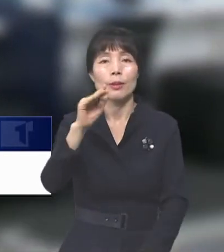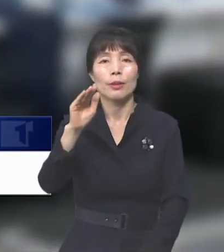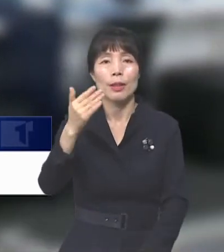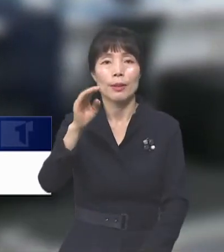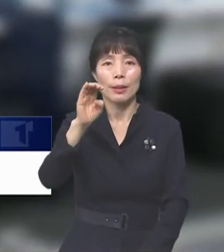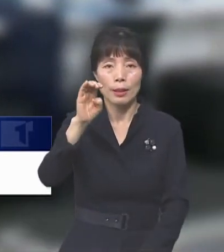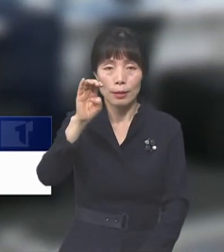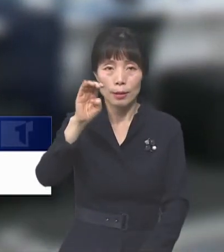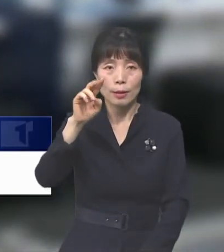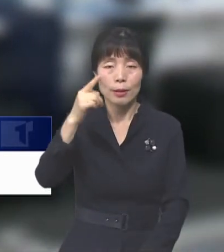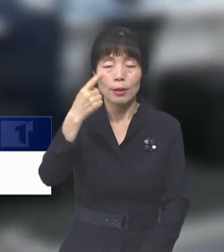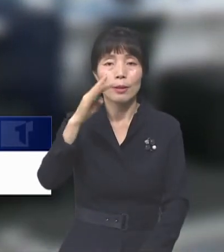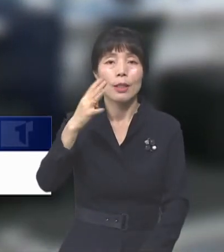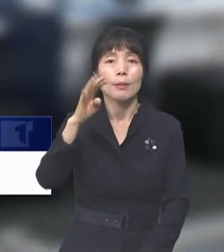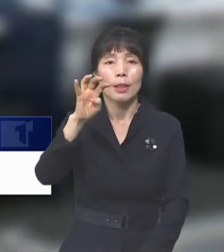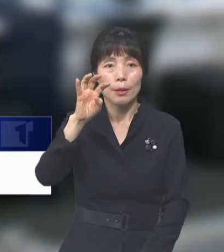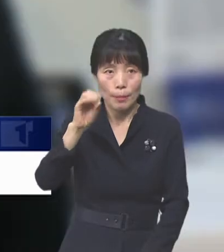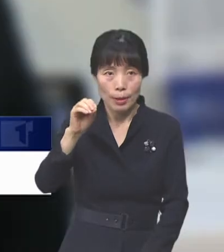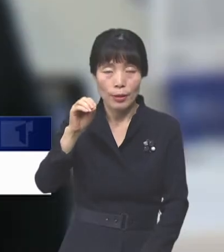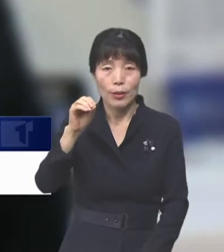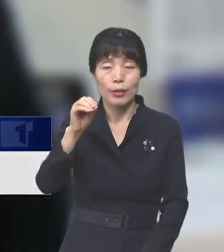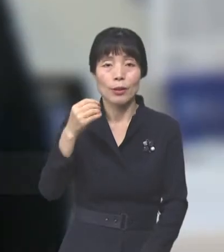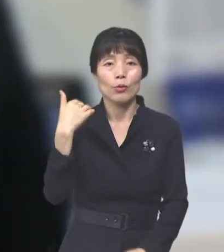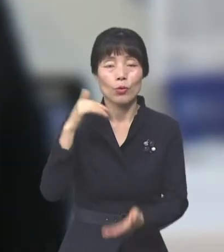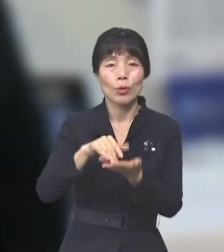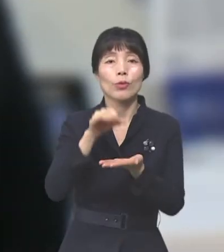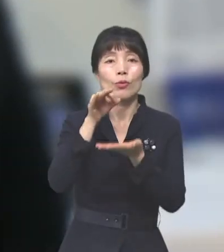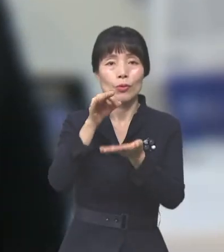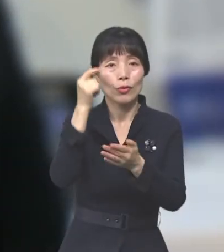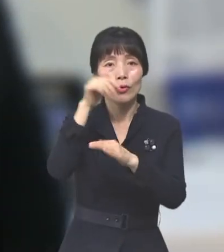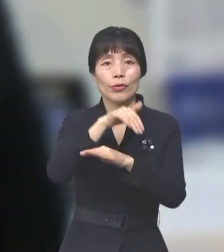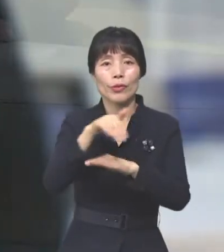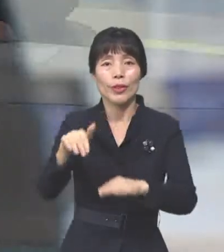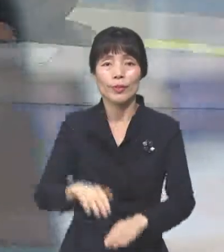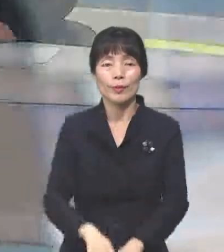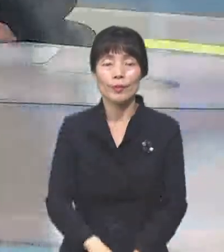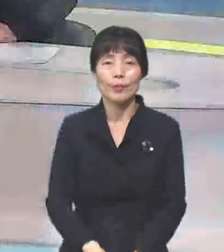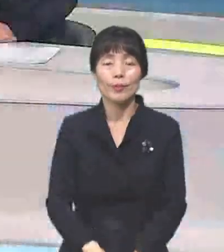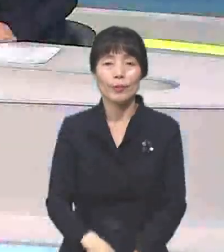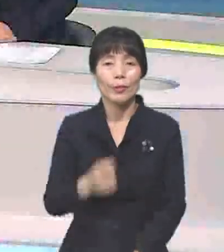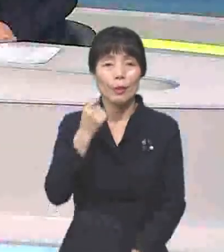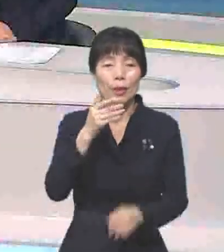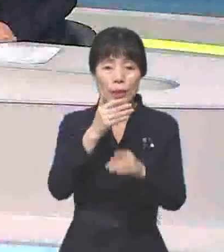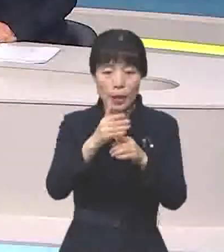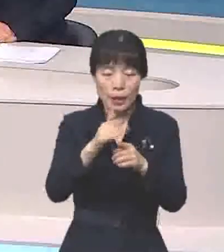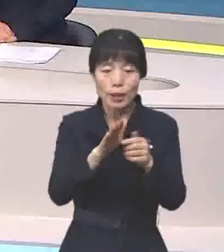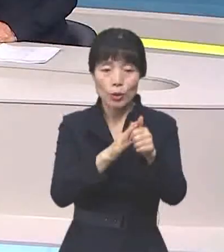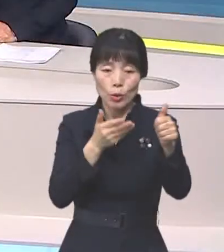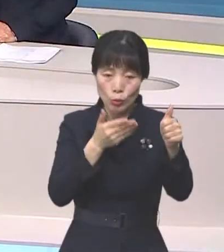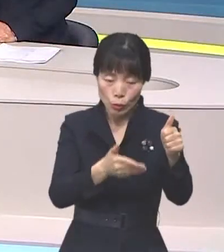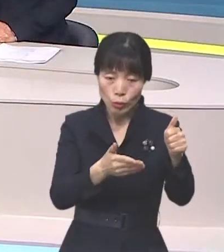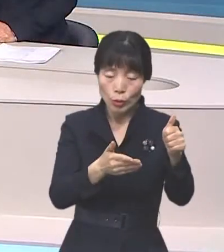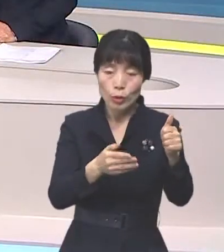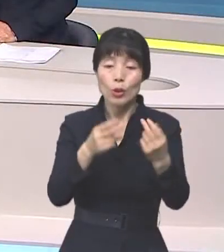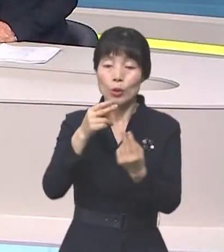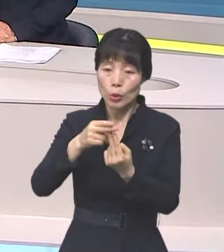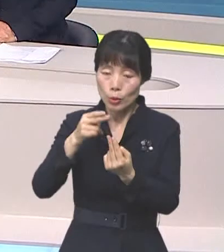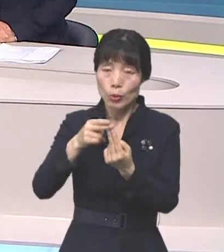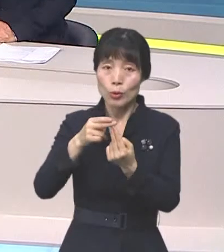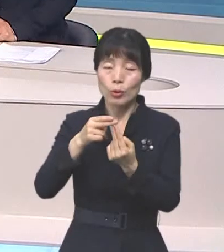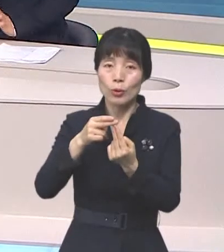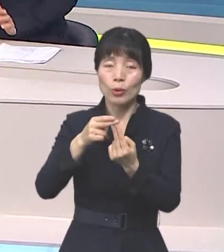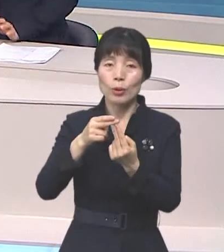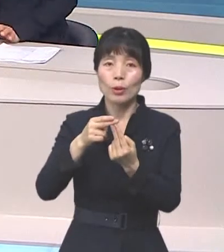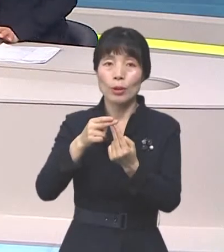제도를 마련해서 자립을 위한 청년의 삶을 응원할 예정입니다. 네, 월세도 좀 지원할 수 있고 저축하는